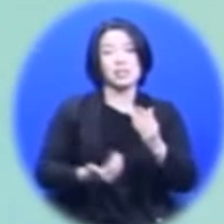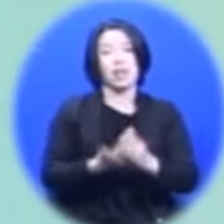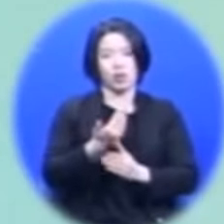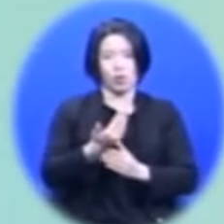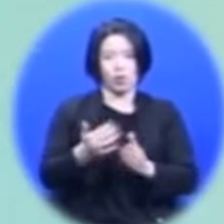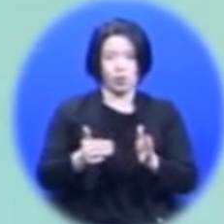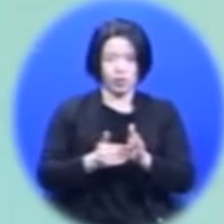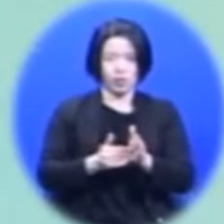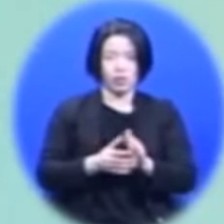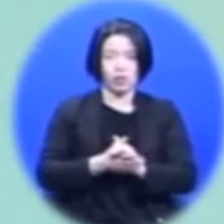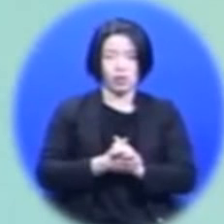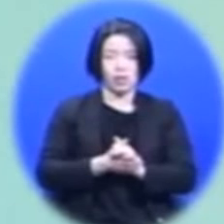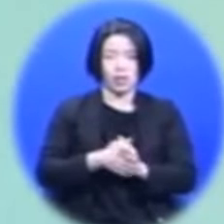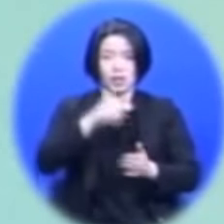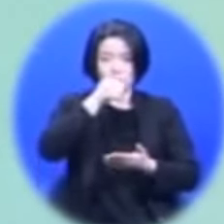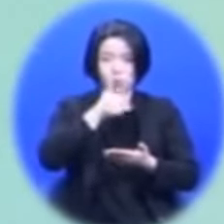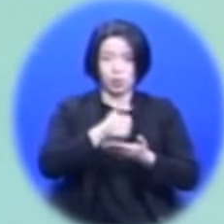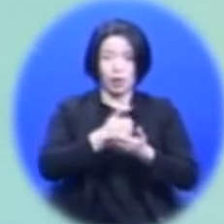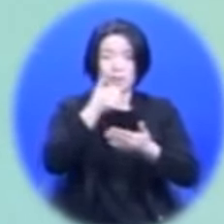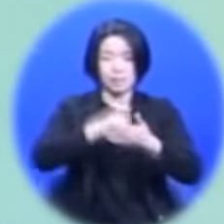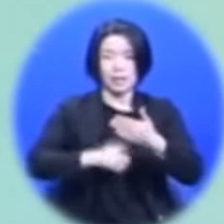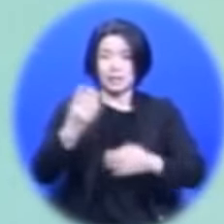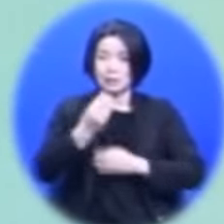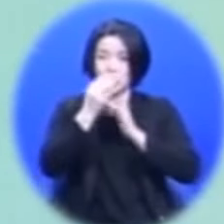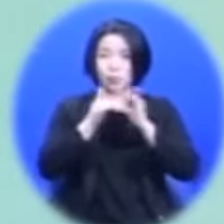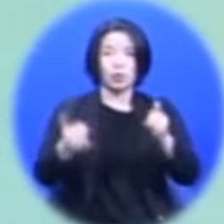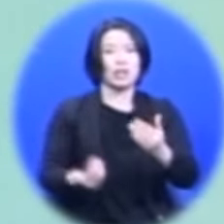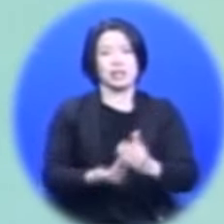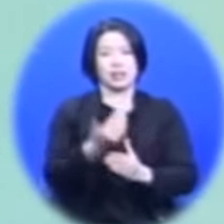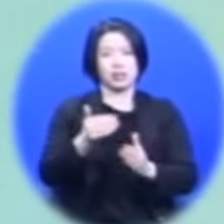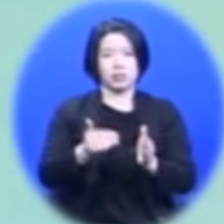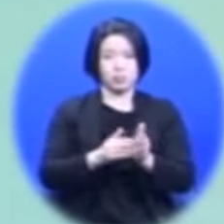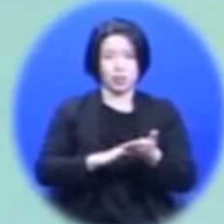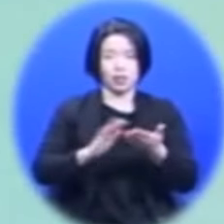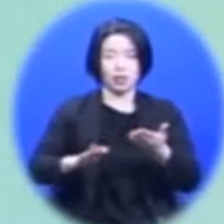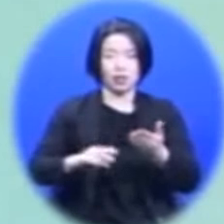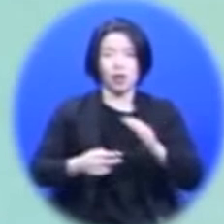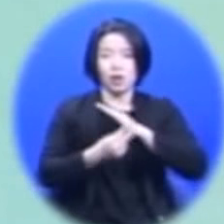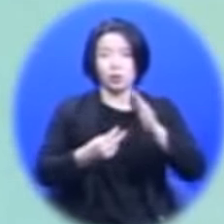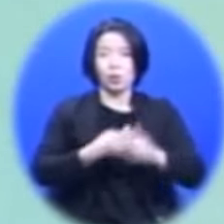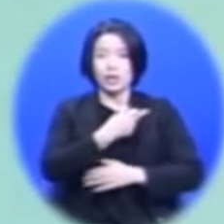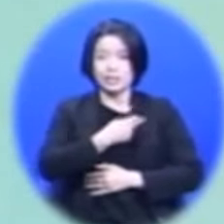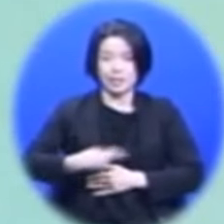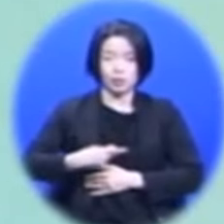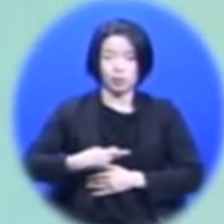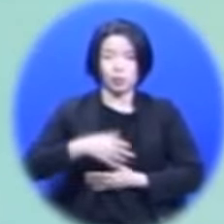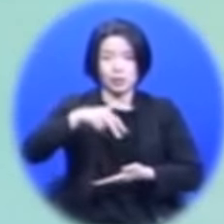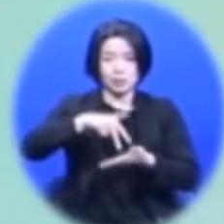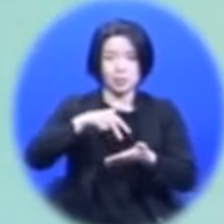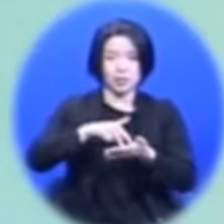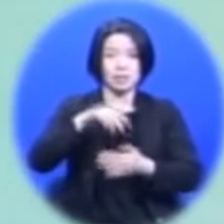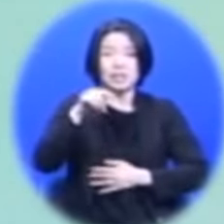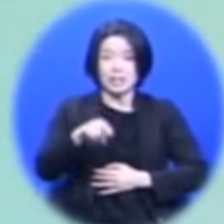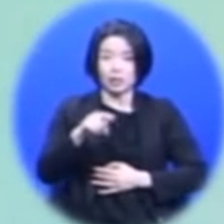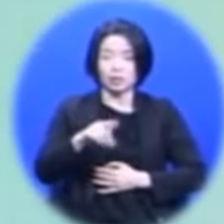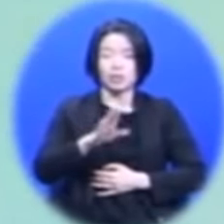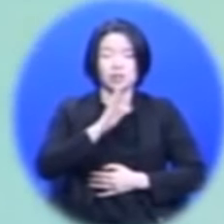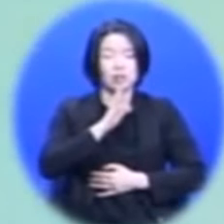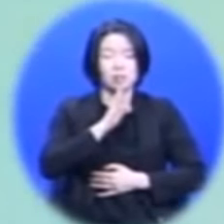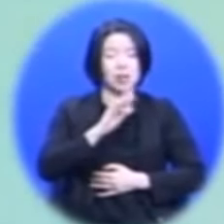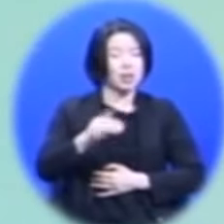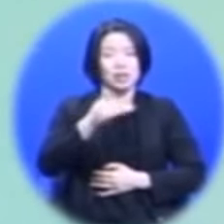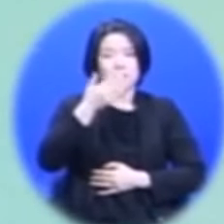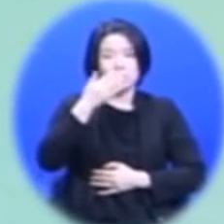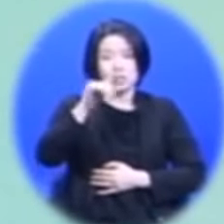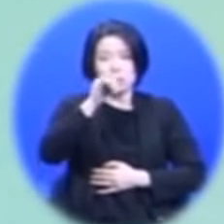겁니다. 죄에 빠진 성도가 생긴 거예요. 요한 사도에게 있어서는 이것은 정말 있을 수